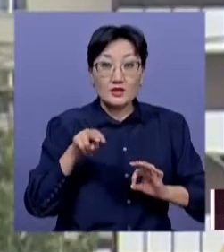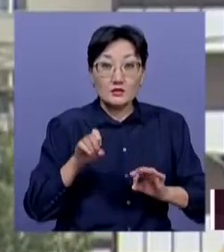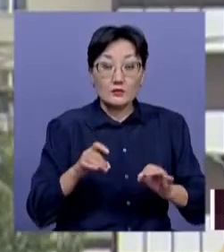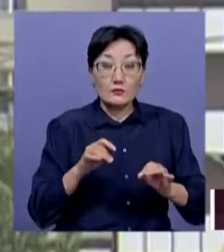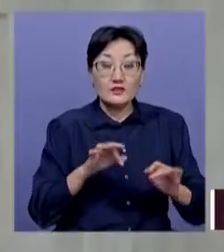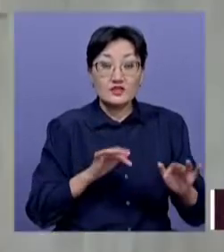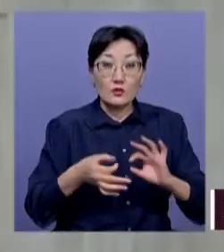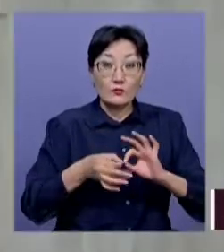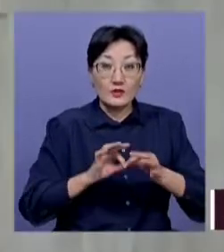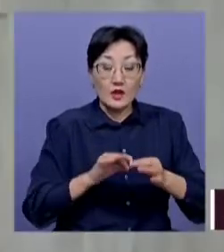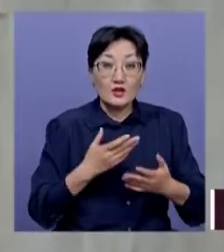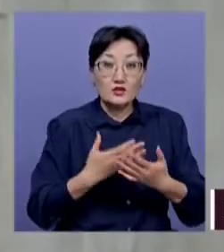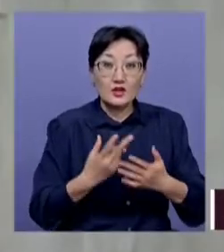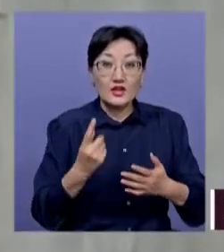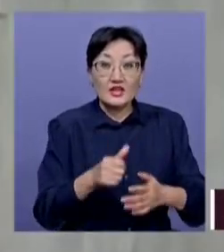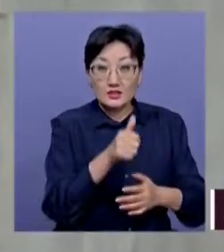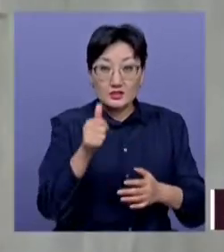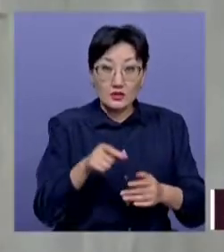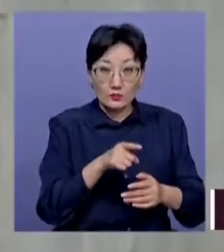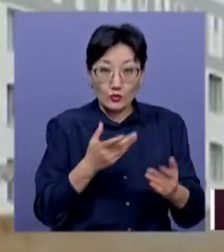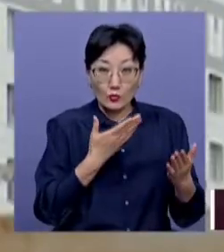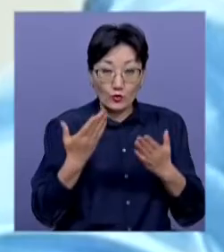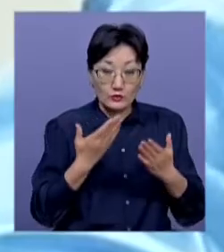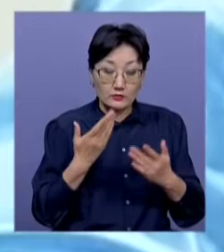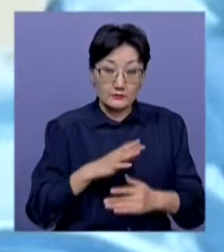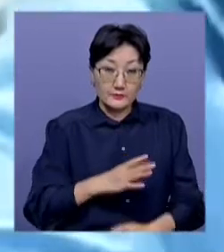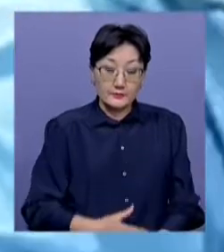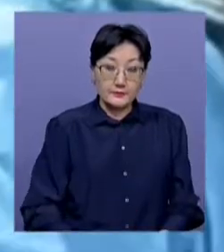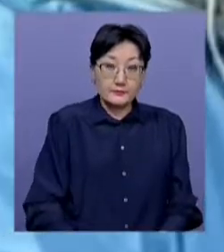істің егжей-тегжейін шамамен 2 сағат бойы оқыды.